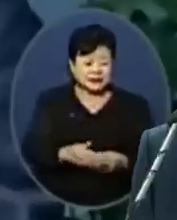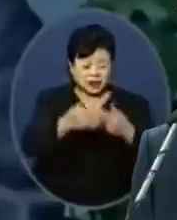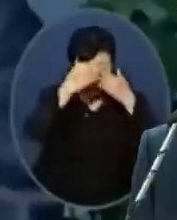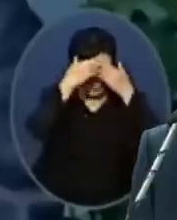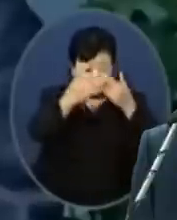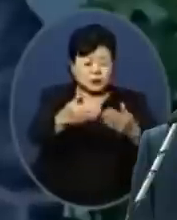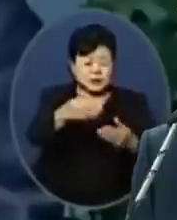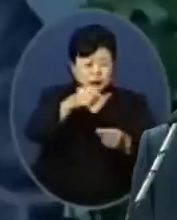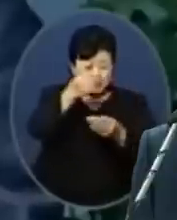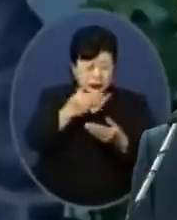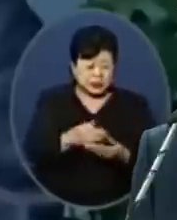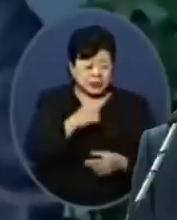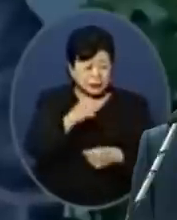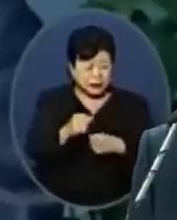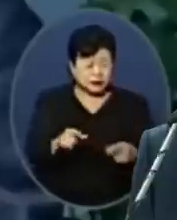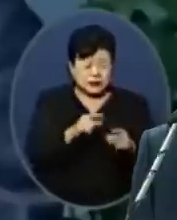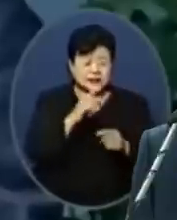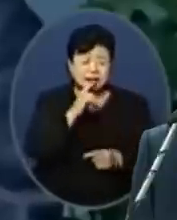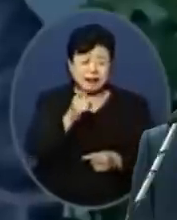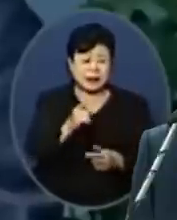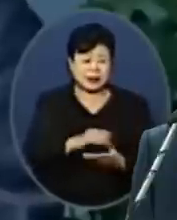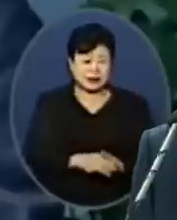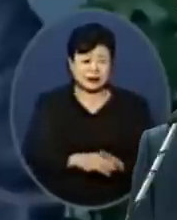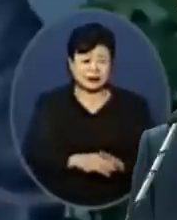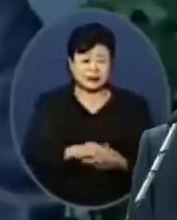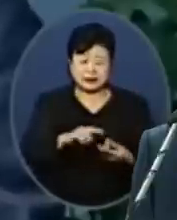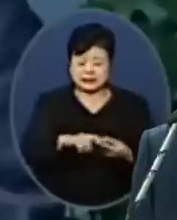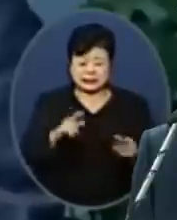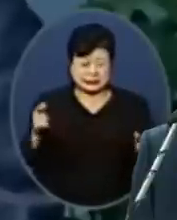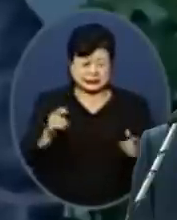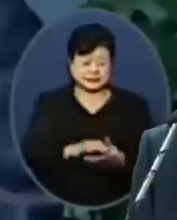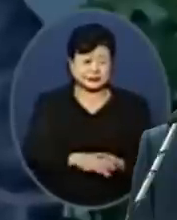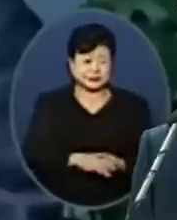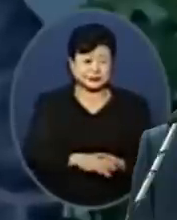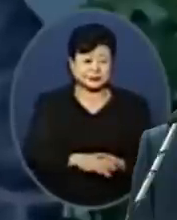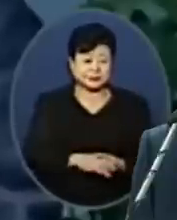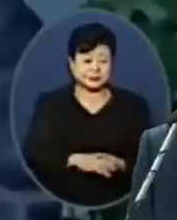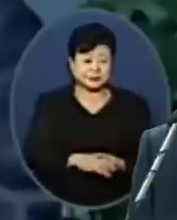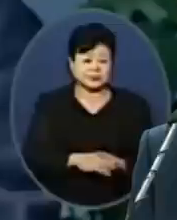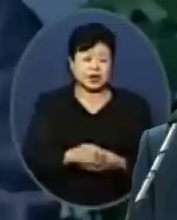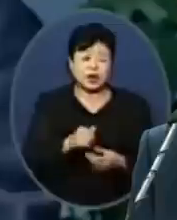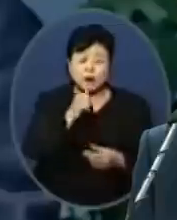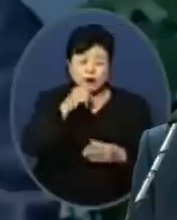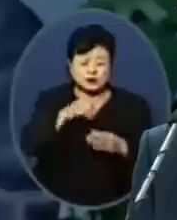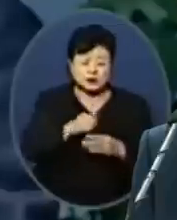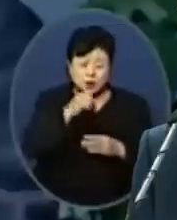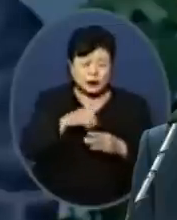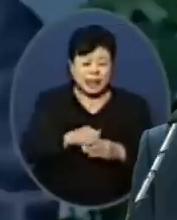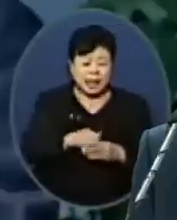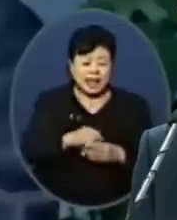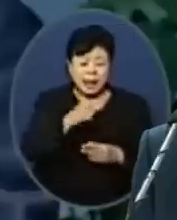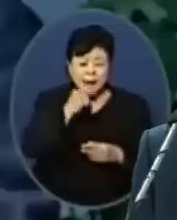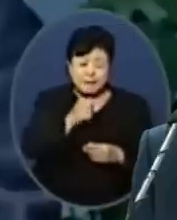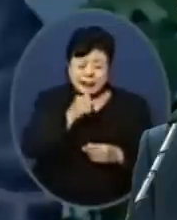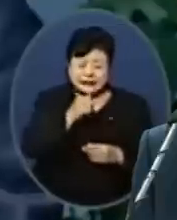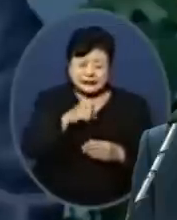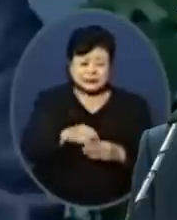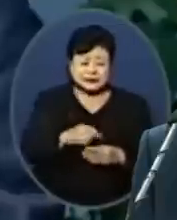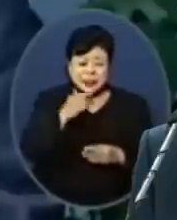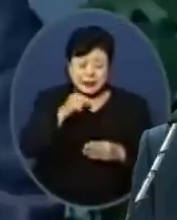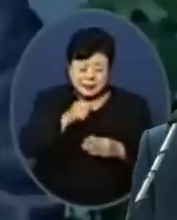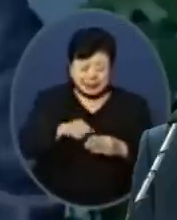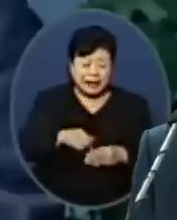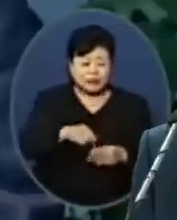공짜로 구원 받았으니 마음대로 살자. 그건 아닌 것입니다. 콩심은 대 콩나고 팥심은 대 팥나는 것처럼